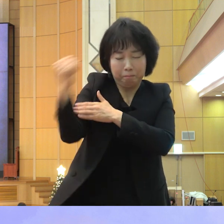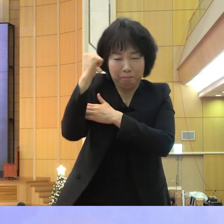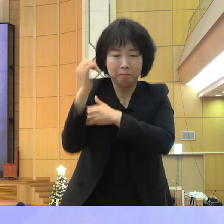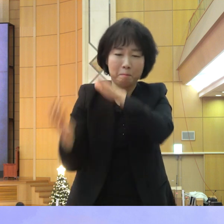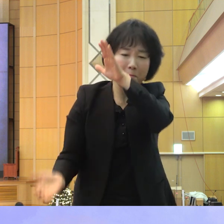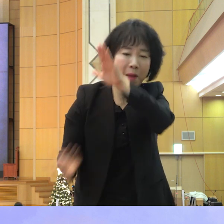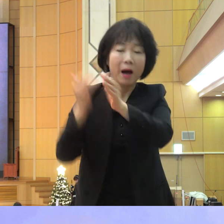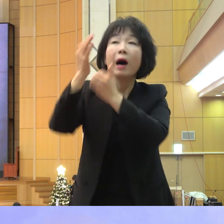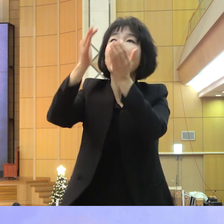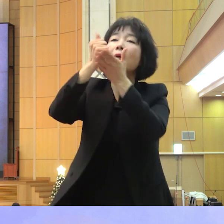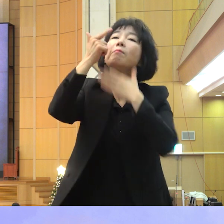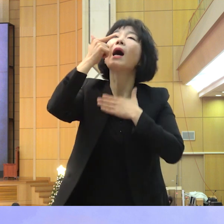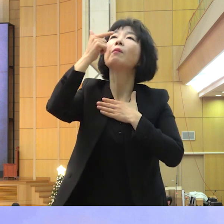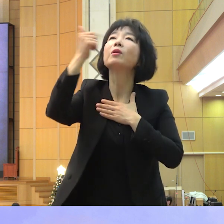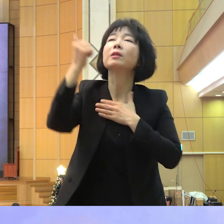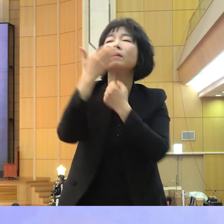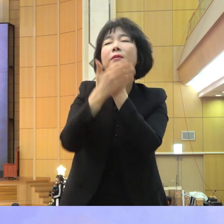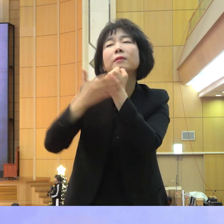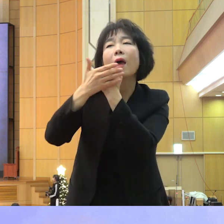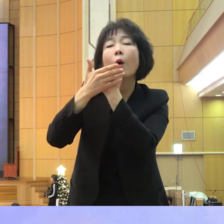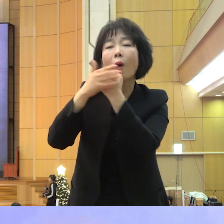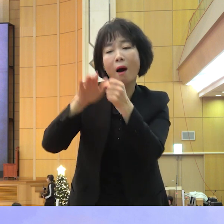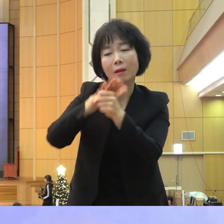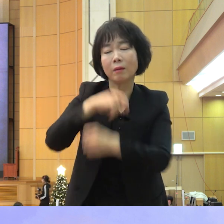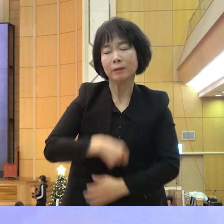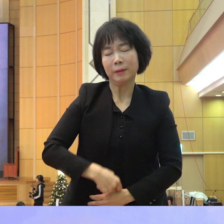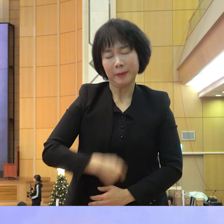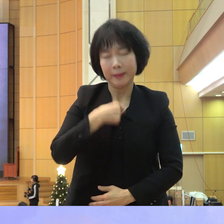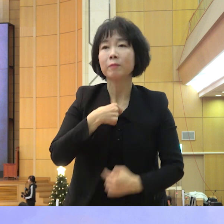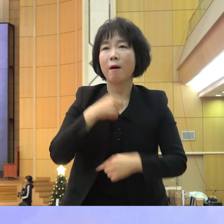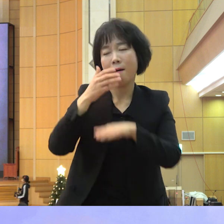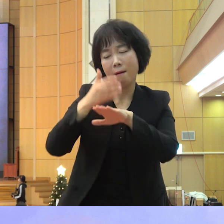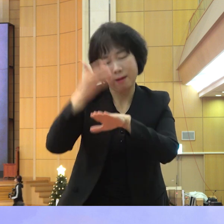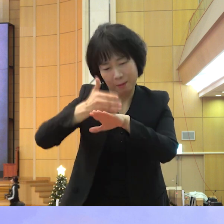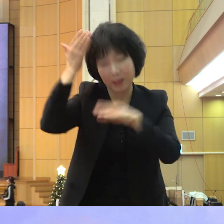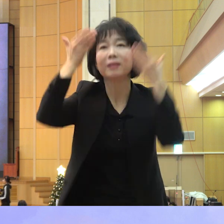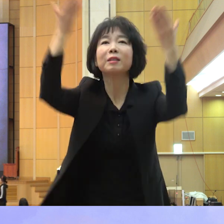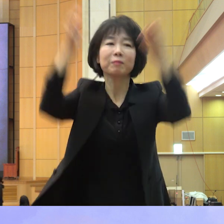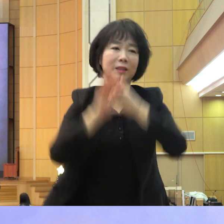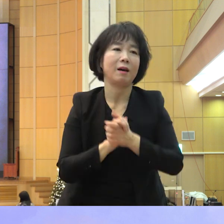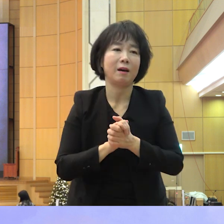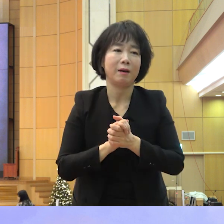전능하신 하나님 아버지, 은혜와 사랑을 진심으로 감사합니다.